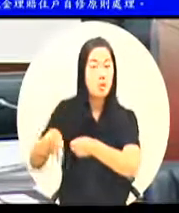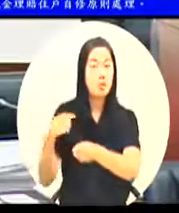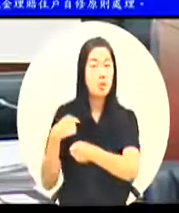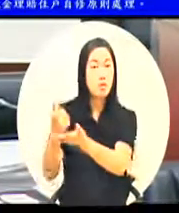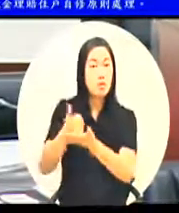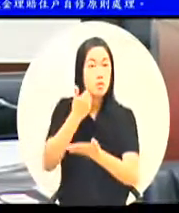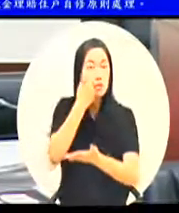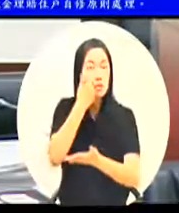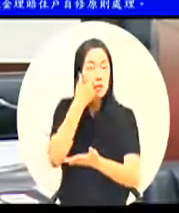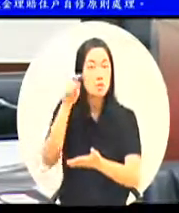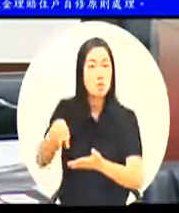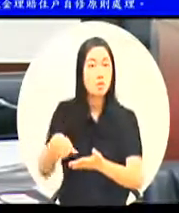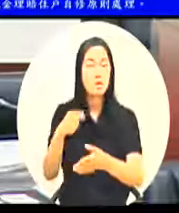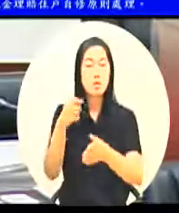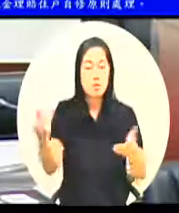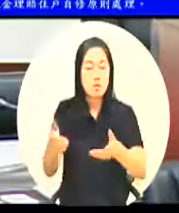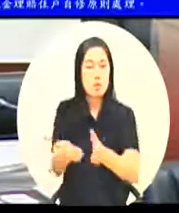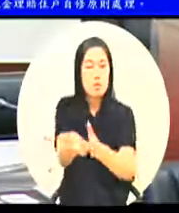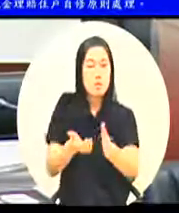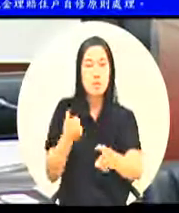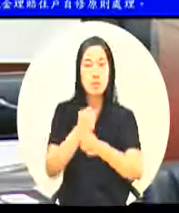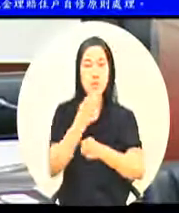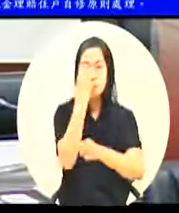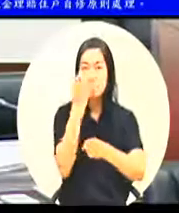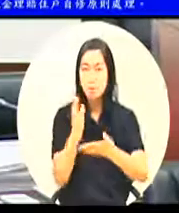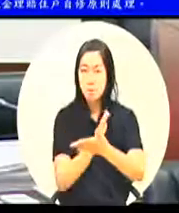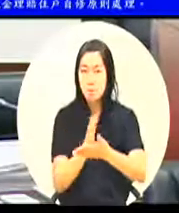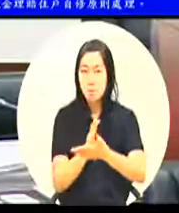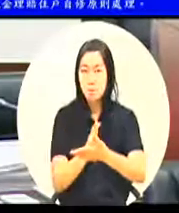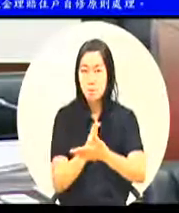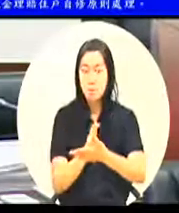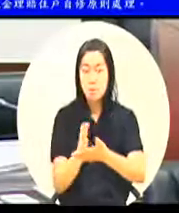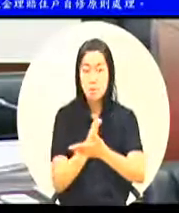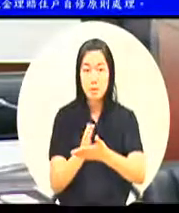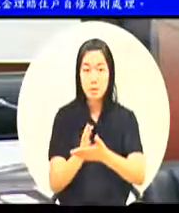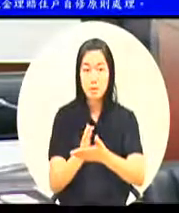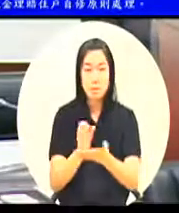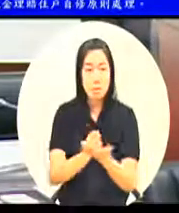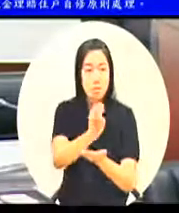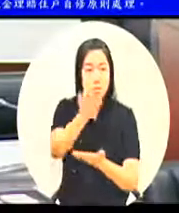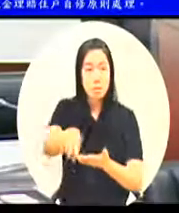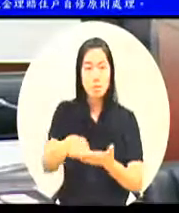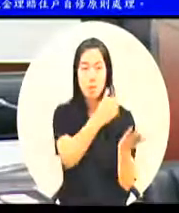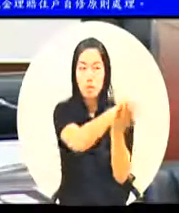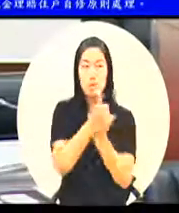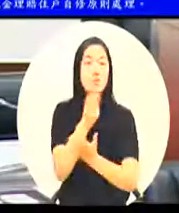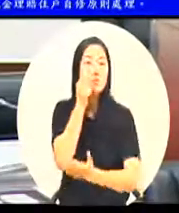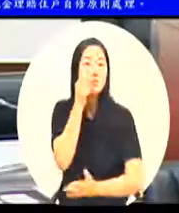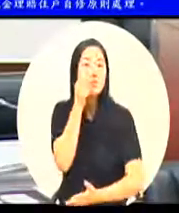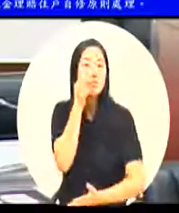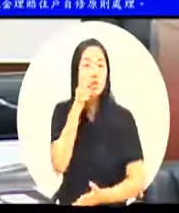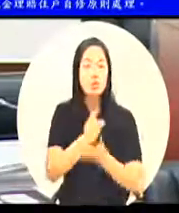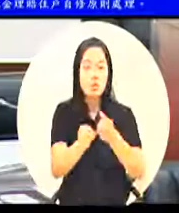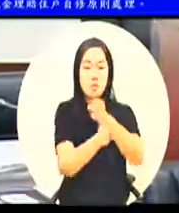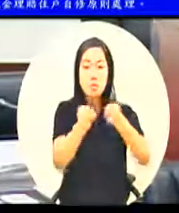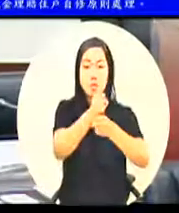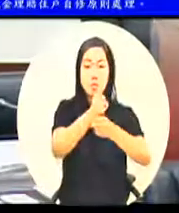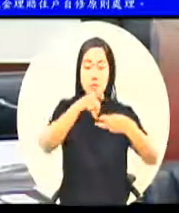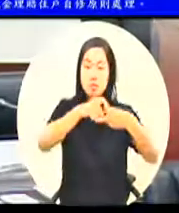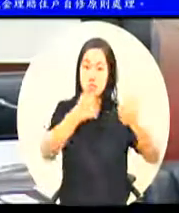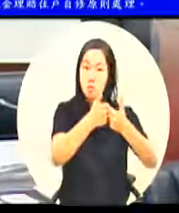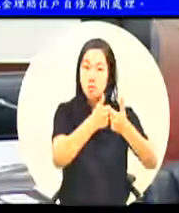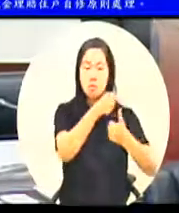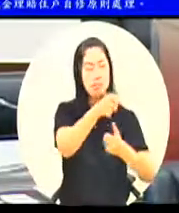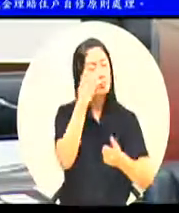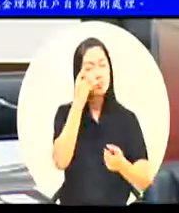施工前的鉴定报告是请台南市的结构技师工会，我感觉用在地哈，按本市